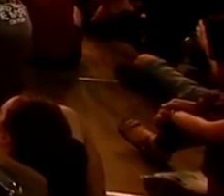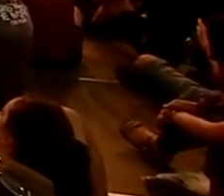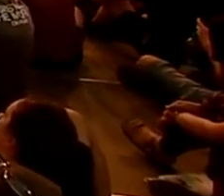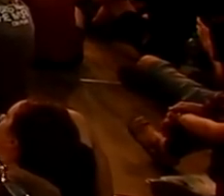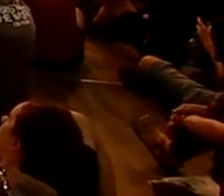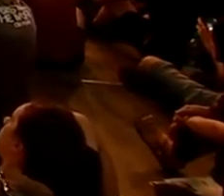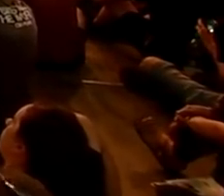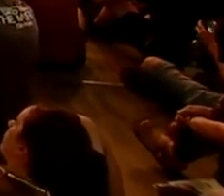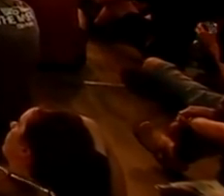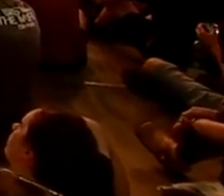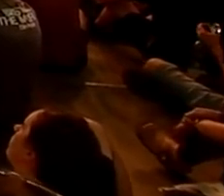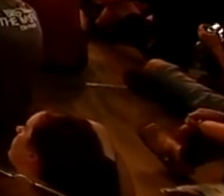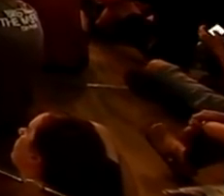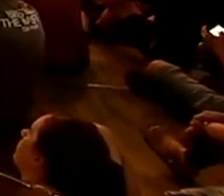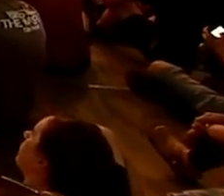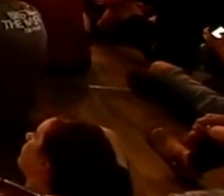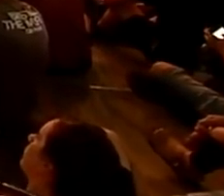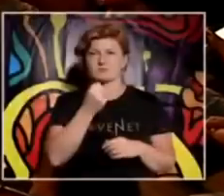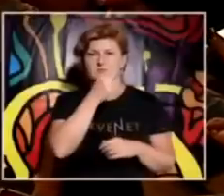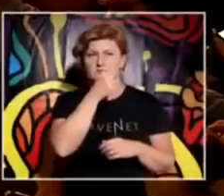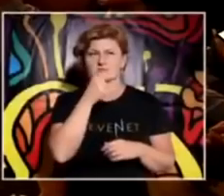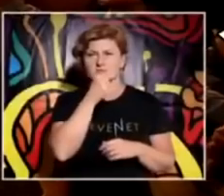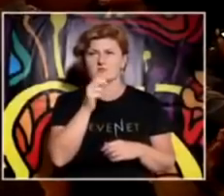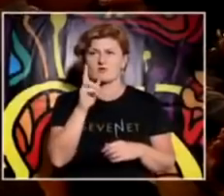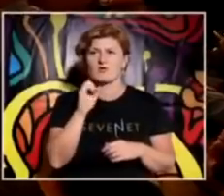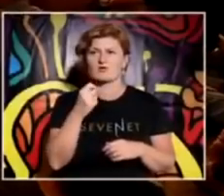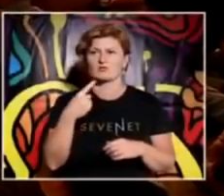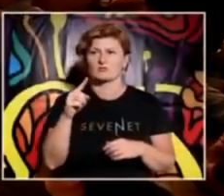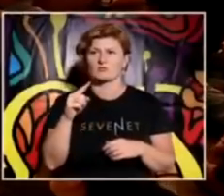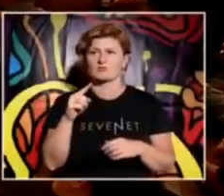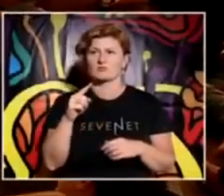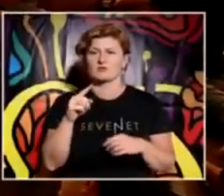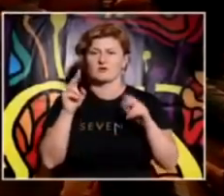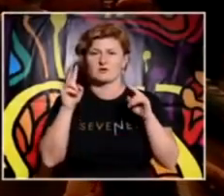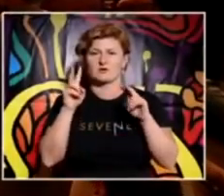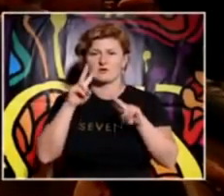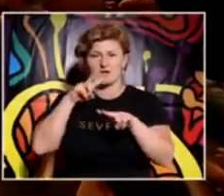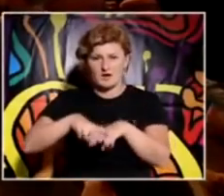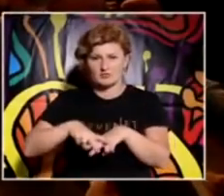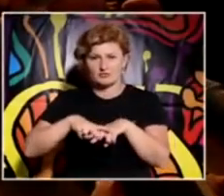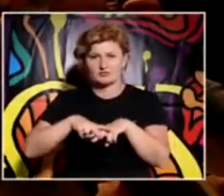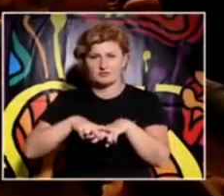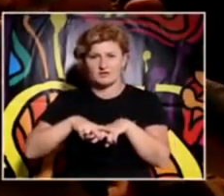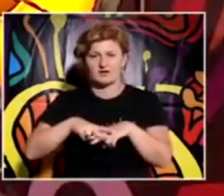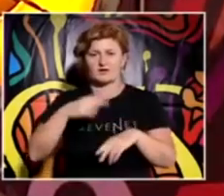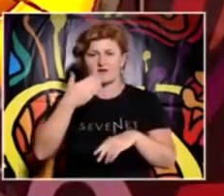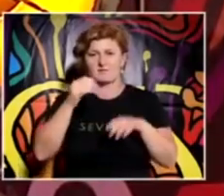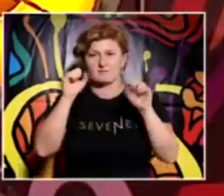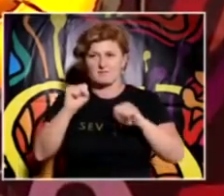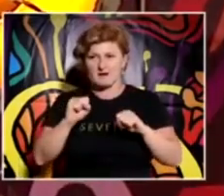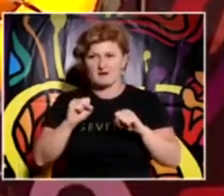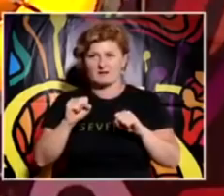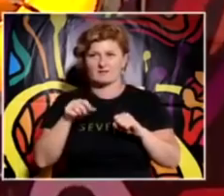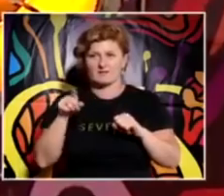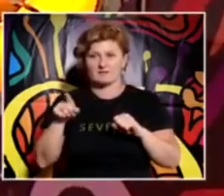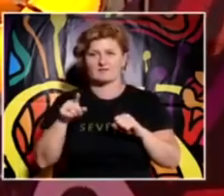takiego tajemniczego kodu, za darmo jest ten kod, #mbank. I wtedy będziecie proszeni przeze mnie o to, żebyście dołączyli się